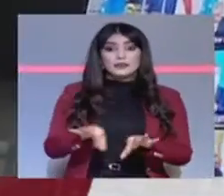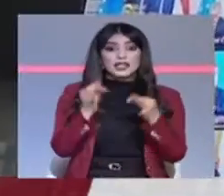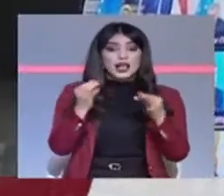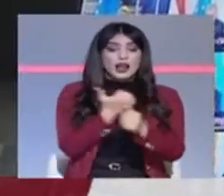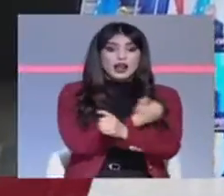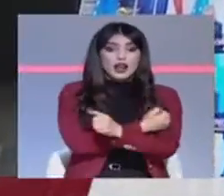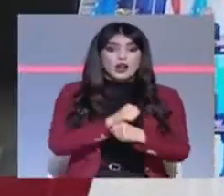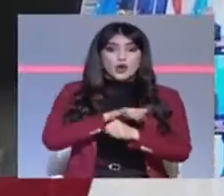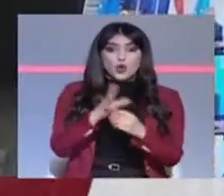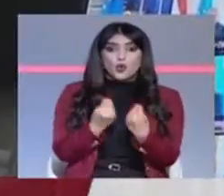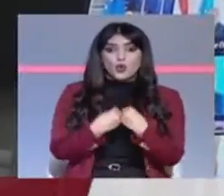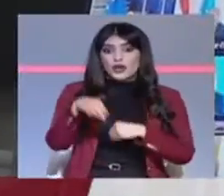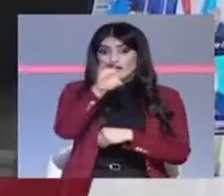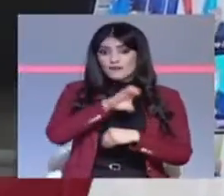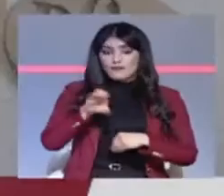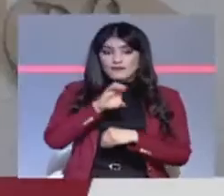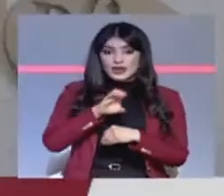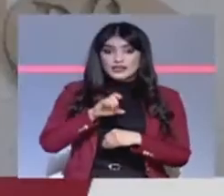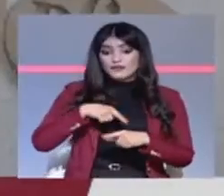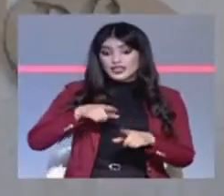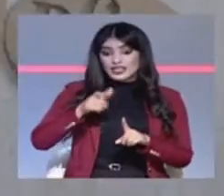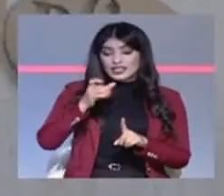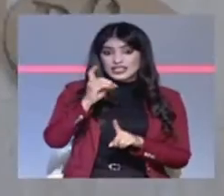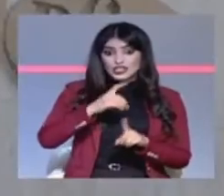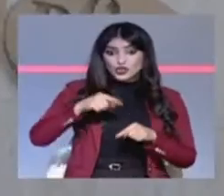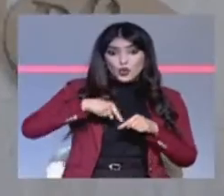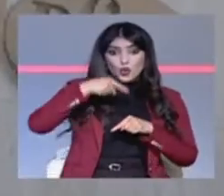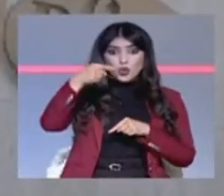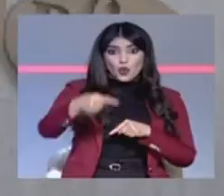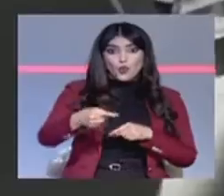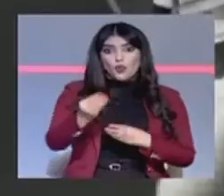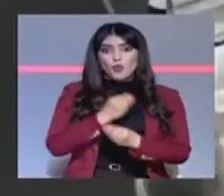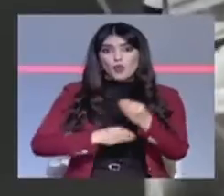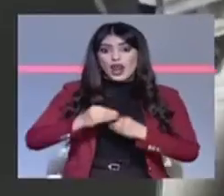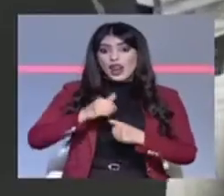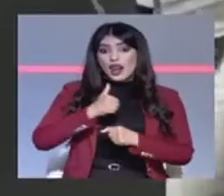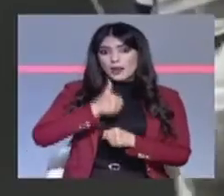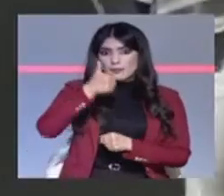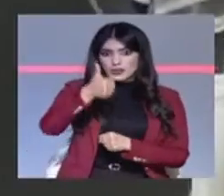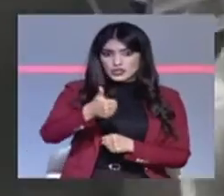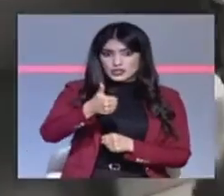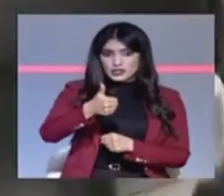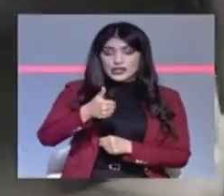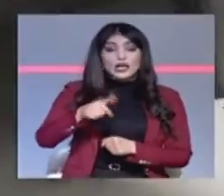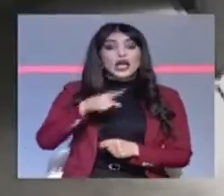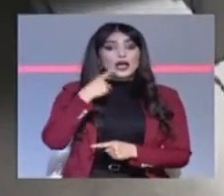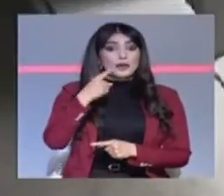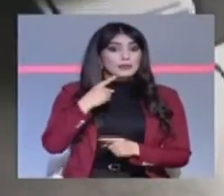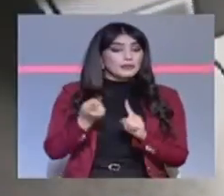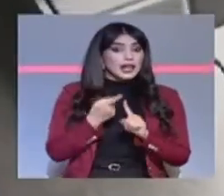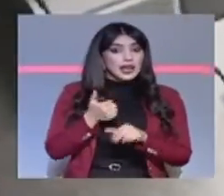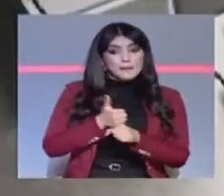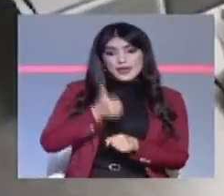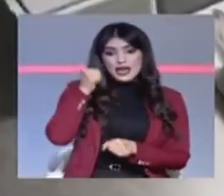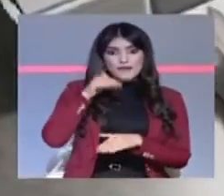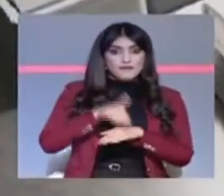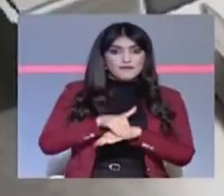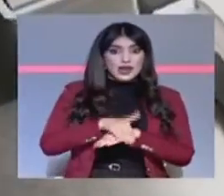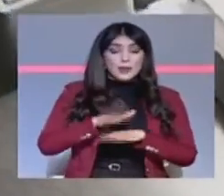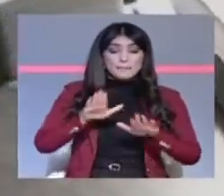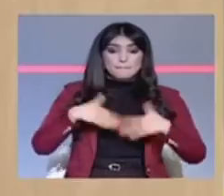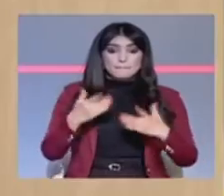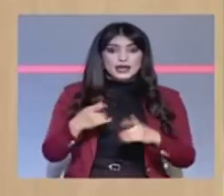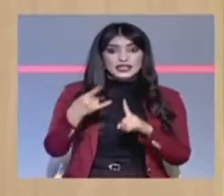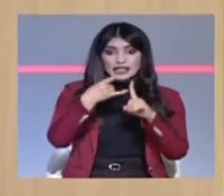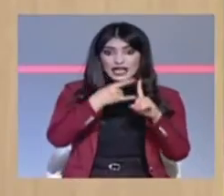كورونا في اوروبا بحلول شهر ديسمبر المقبل او في مطلع العام القادم خلال كريم لها الليله الماضيه بعد قمه